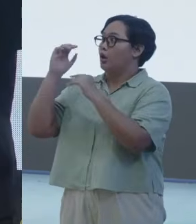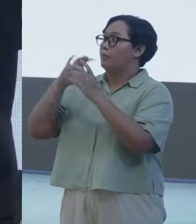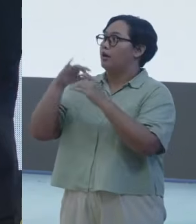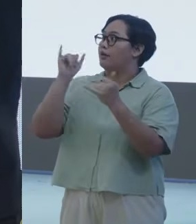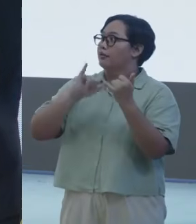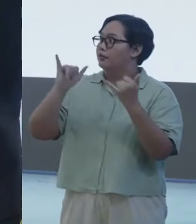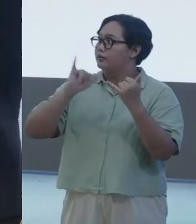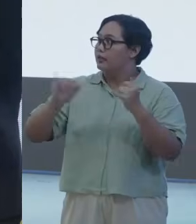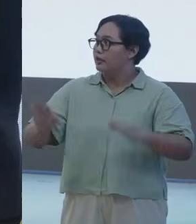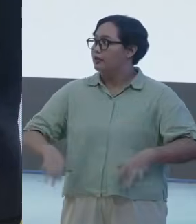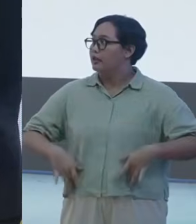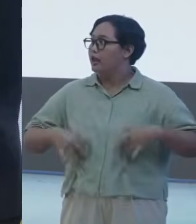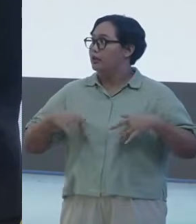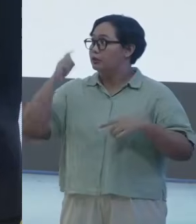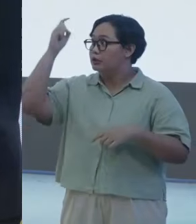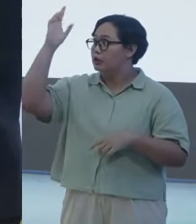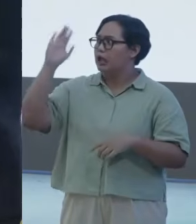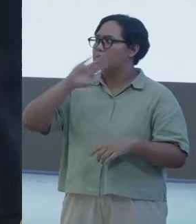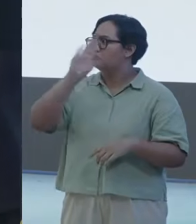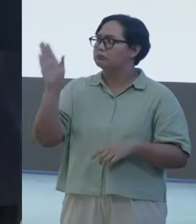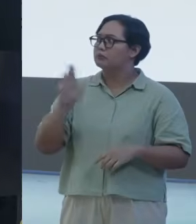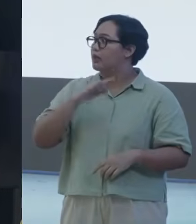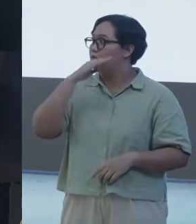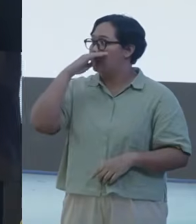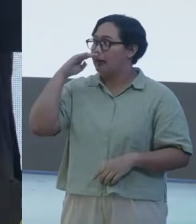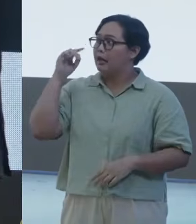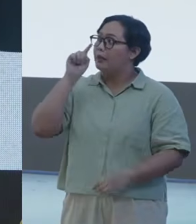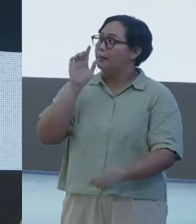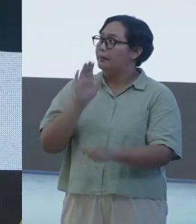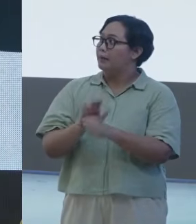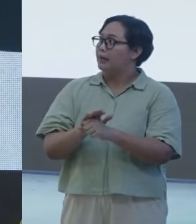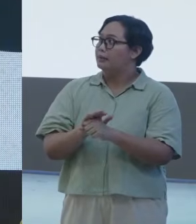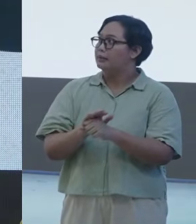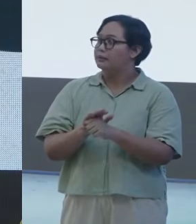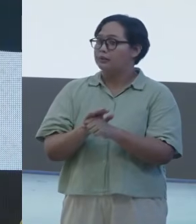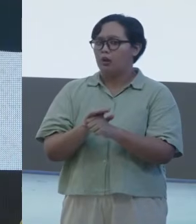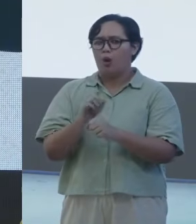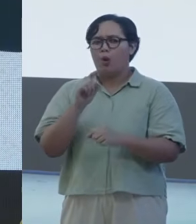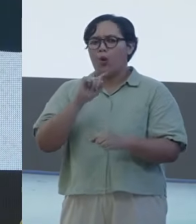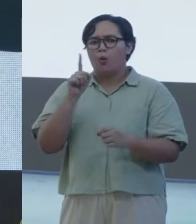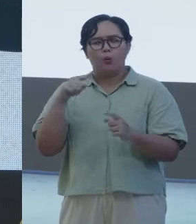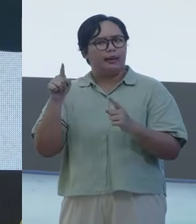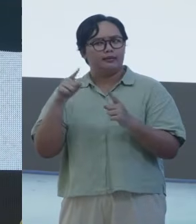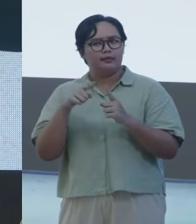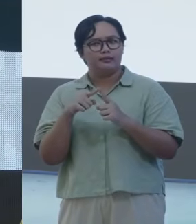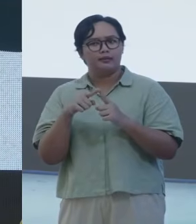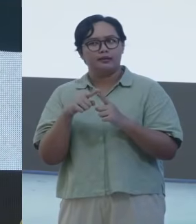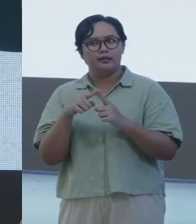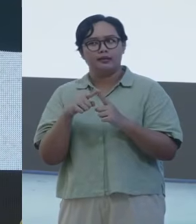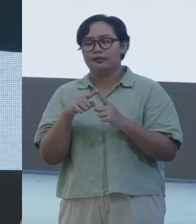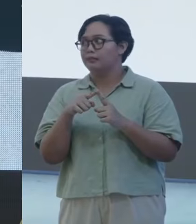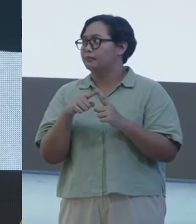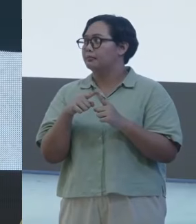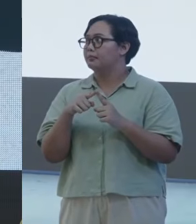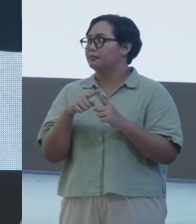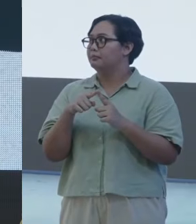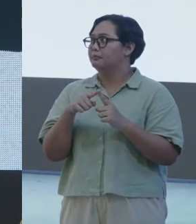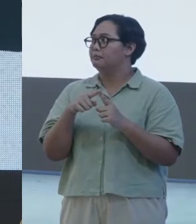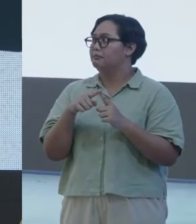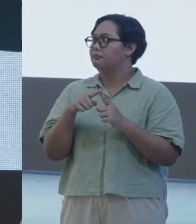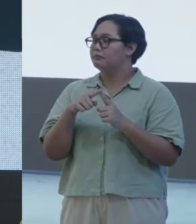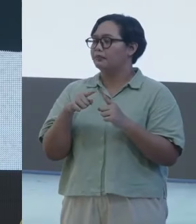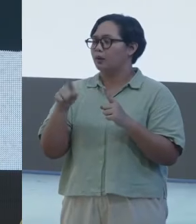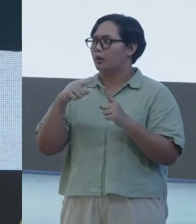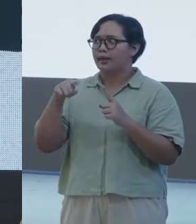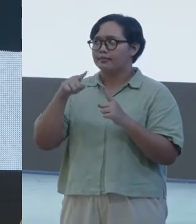God, who never lies, promised, kailan? Nung tumanggap ako sa Panginoon?